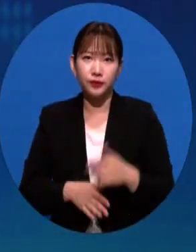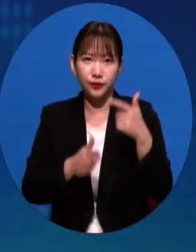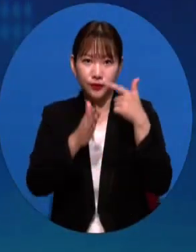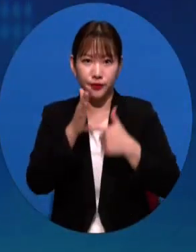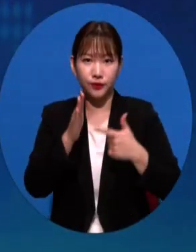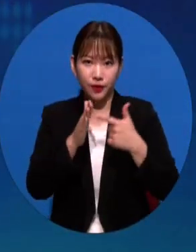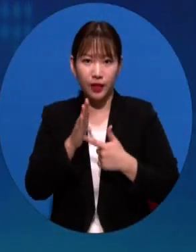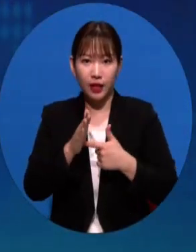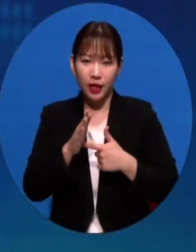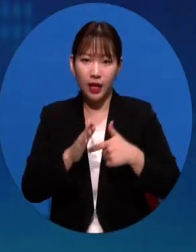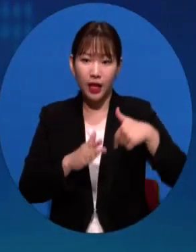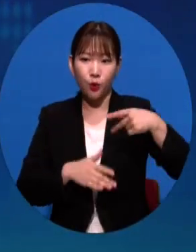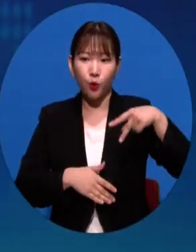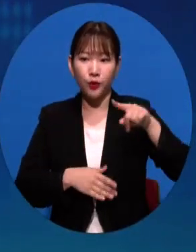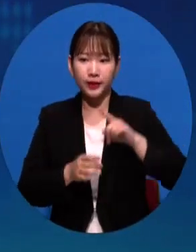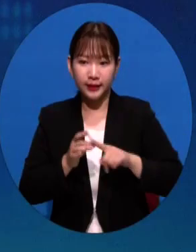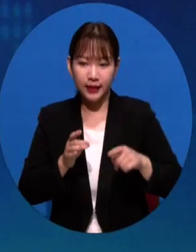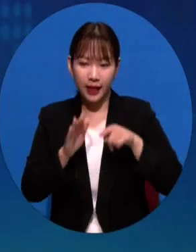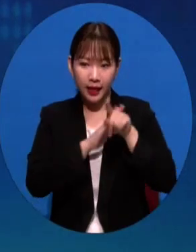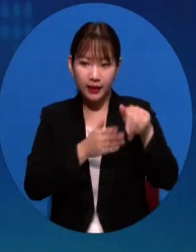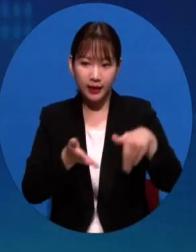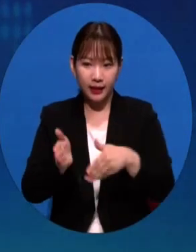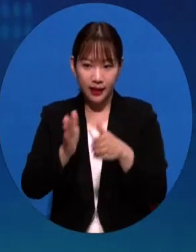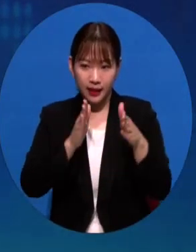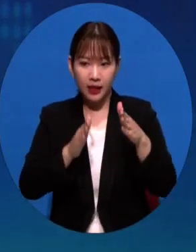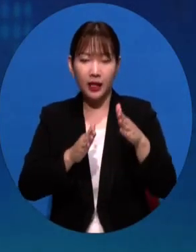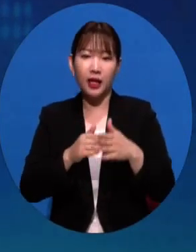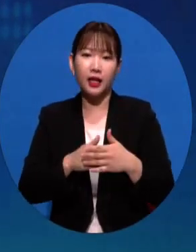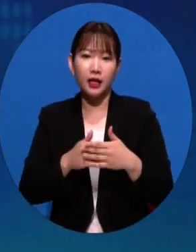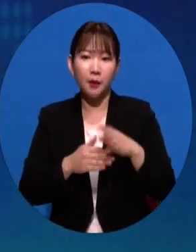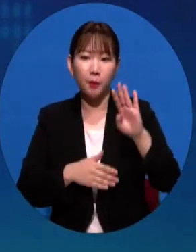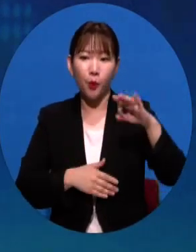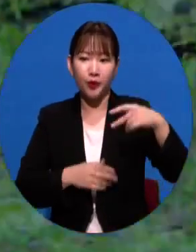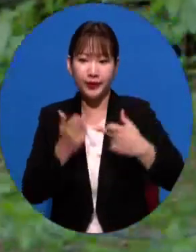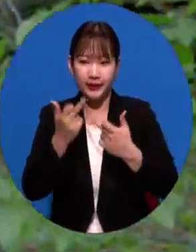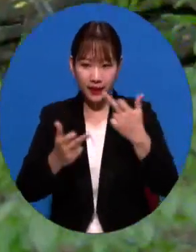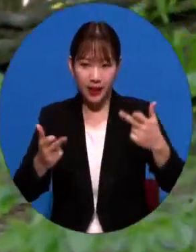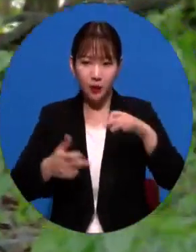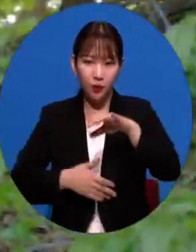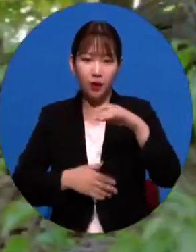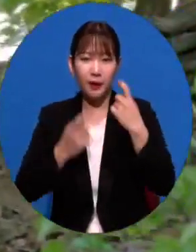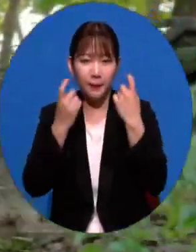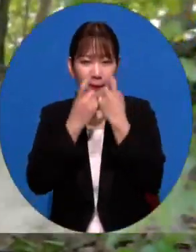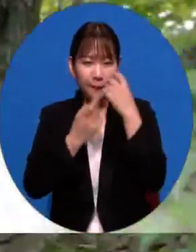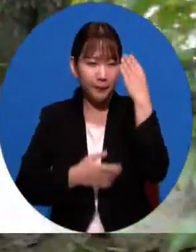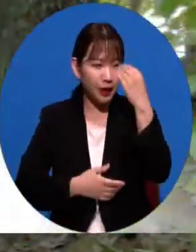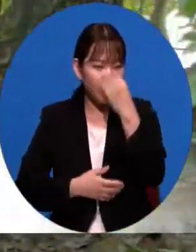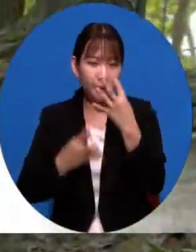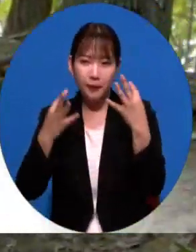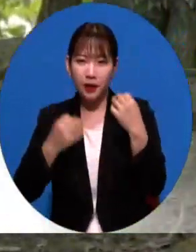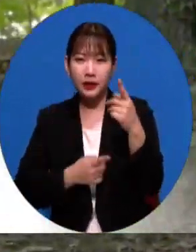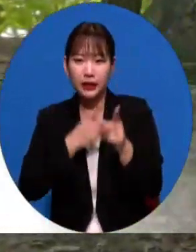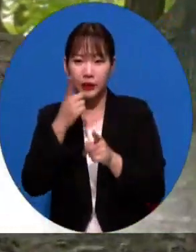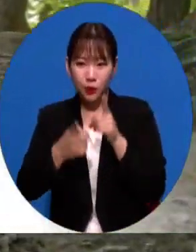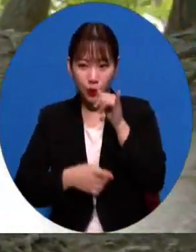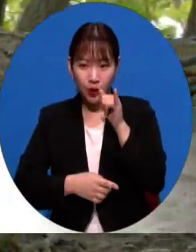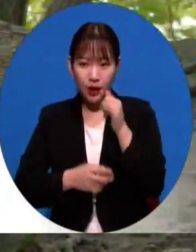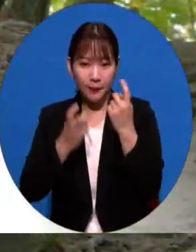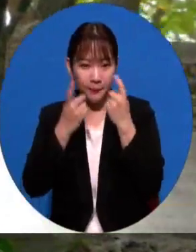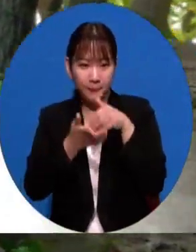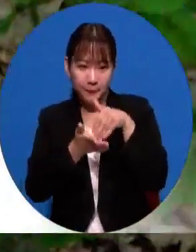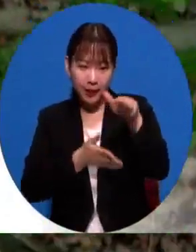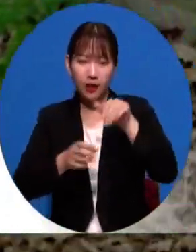강진군이 고성사 가는 길 등 보은산 일대에서 최근 멧돼지 목격 신고가 잇따르자 멧돼지